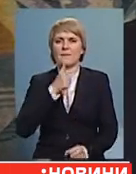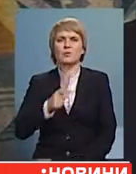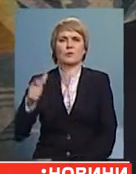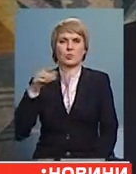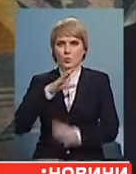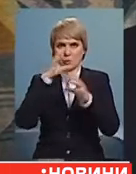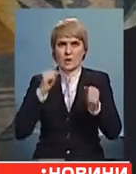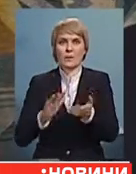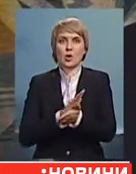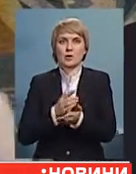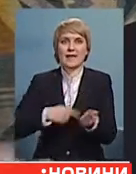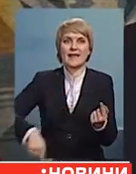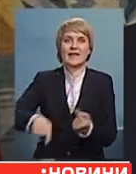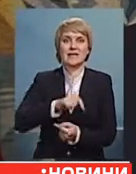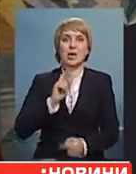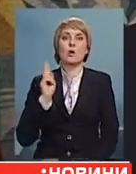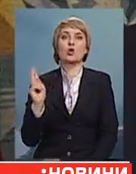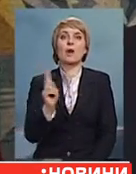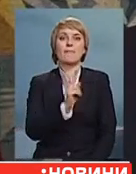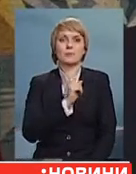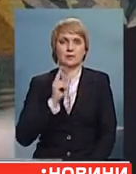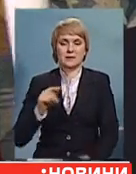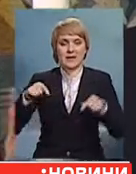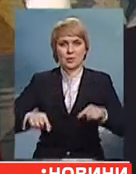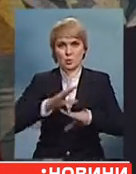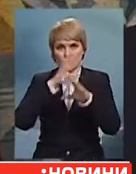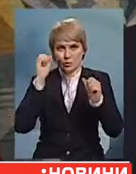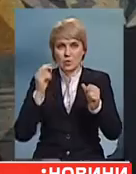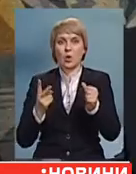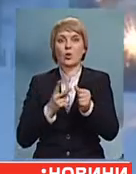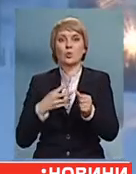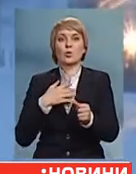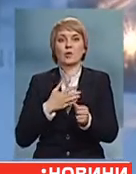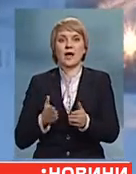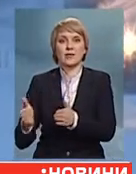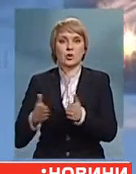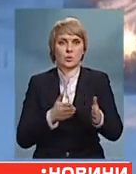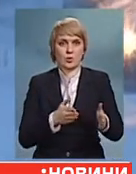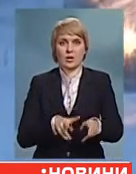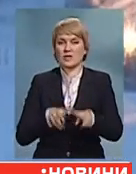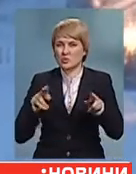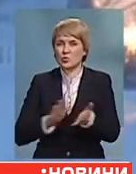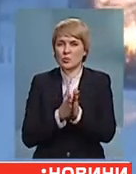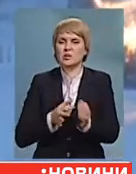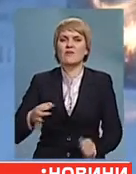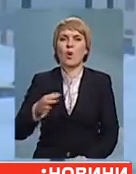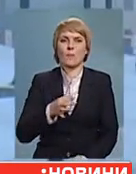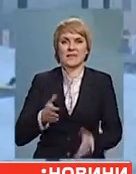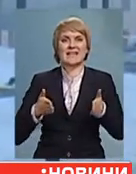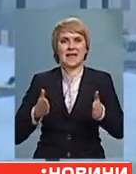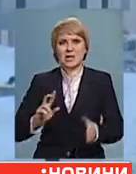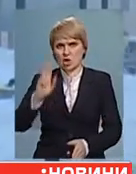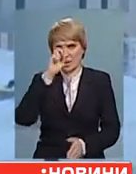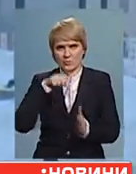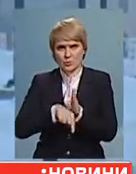позаминулу ніч ми розчистили кільце для того, щоб тролейбуси їздили. Цю ніч другорядні дороги. Схожа ситуація і в області. Траси державного